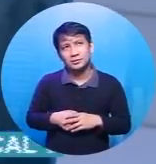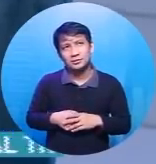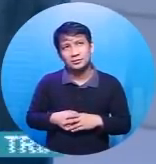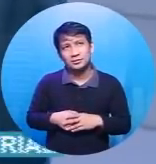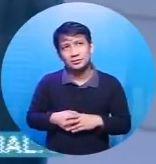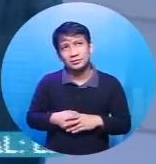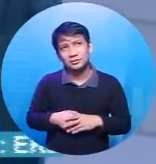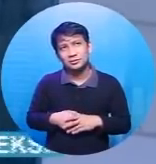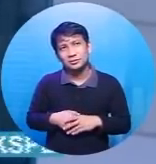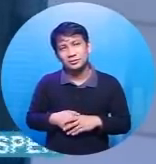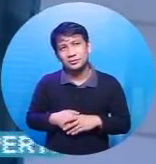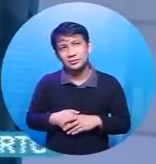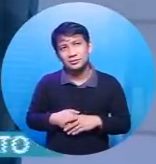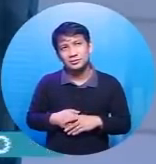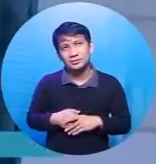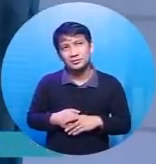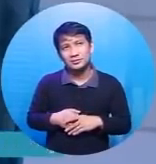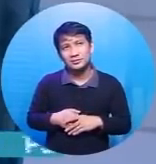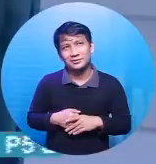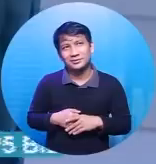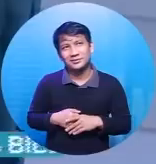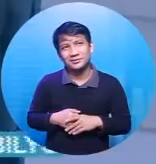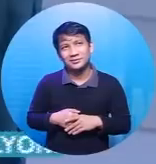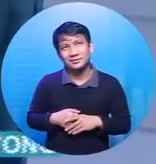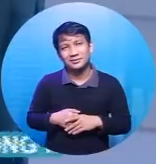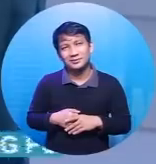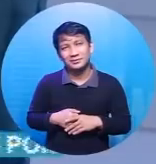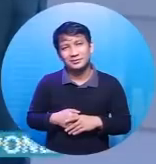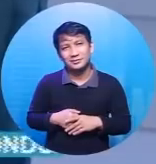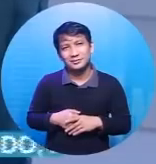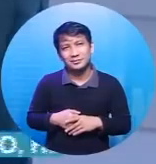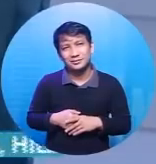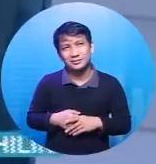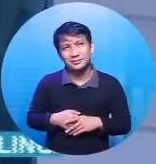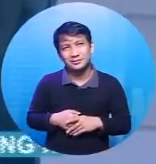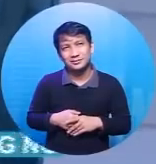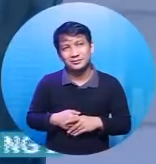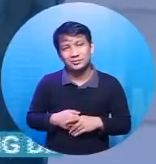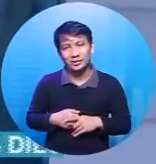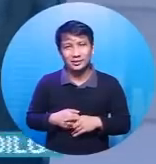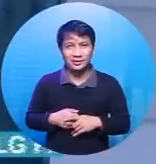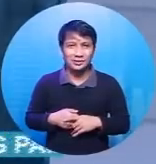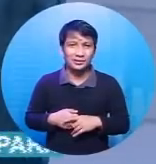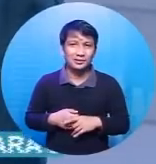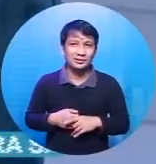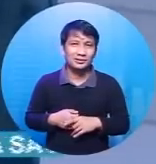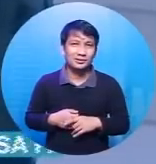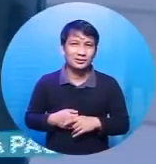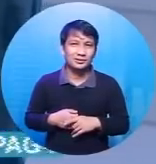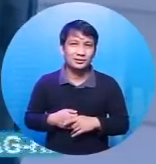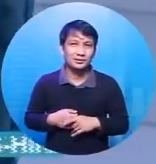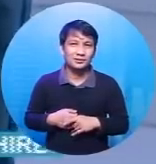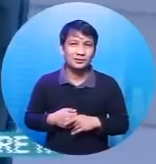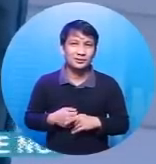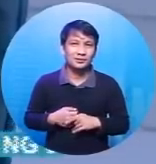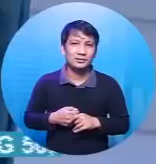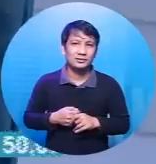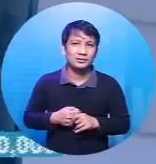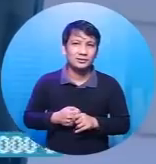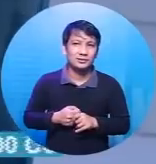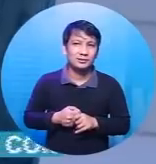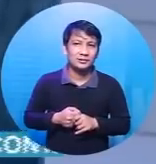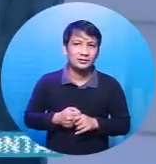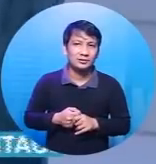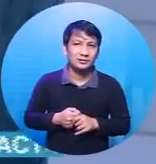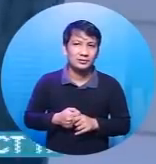background? Hello, sir. Ha? Hello po. Hello po. Sino po